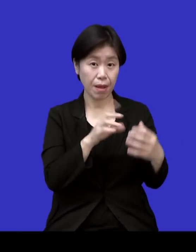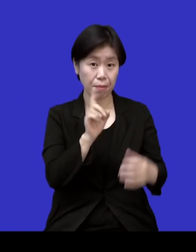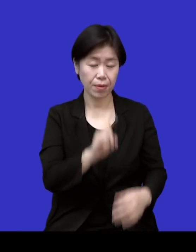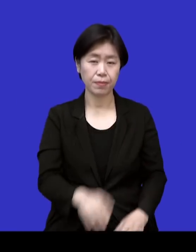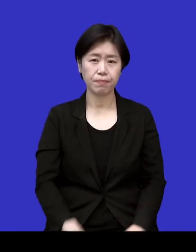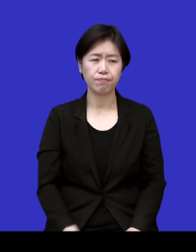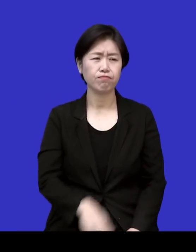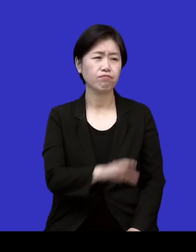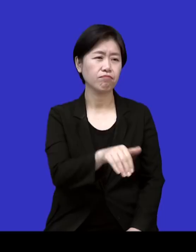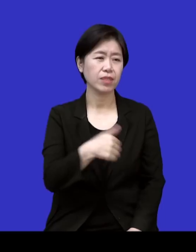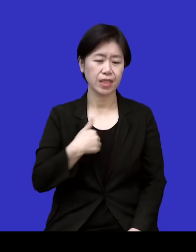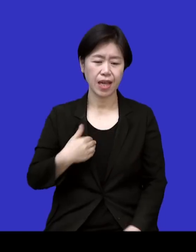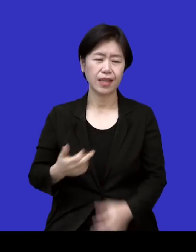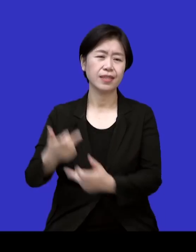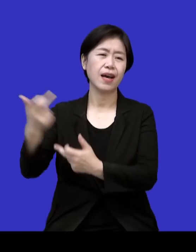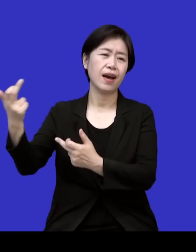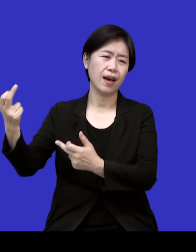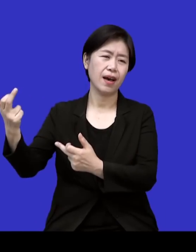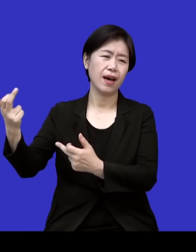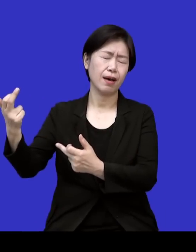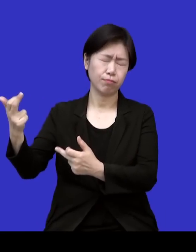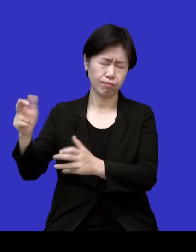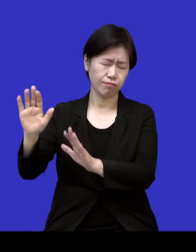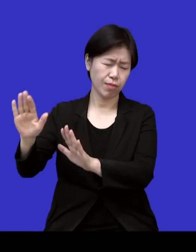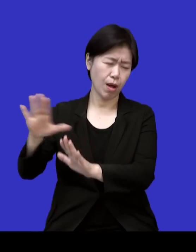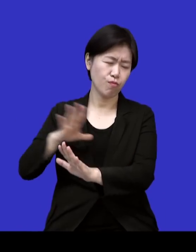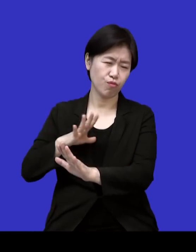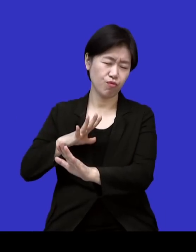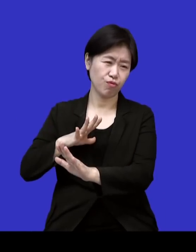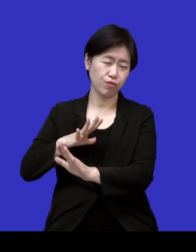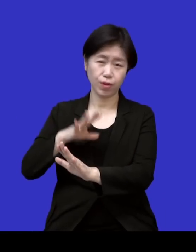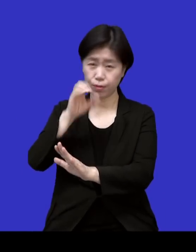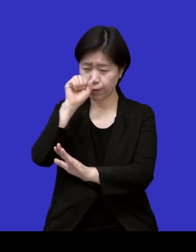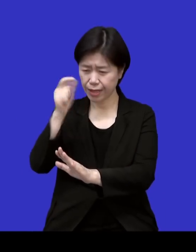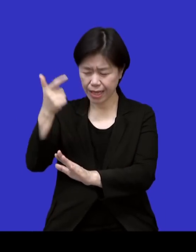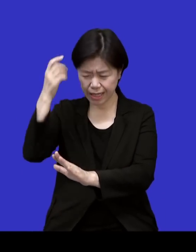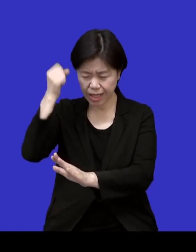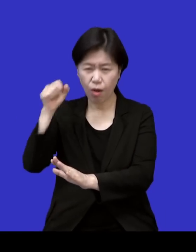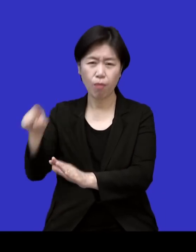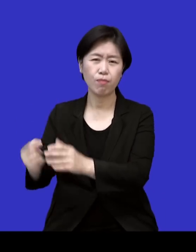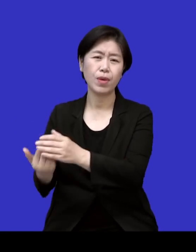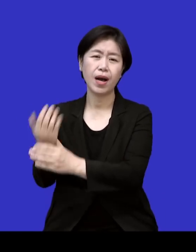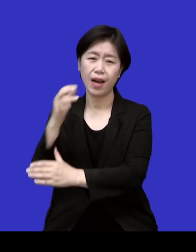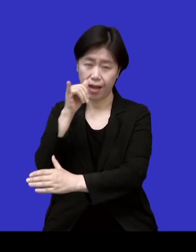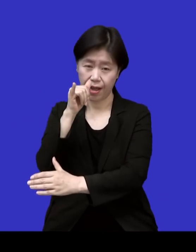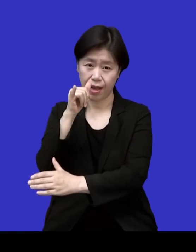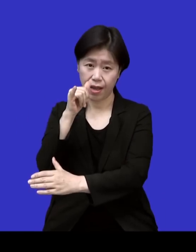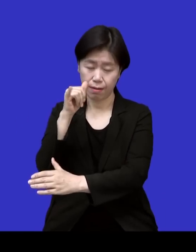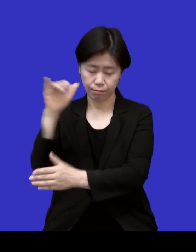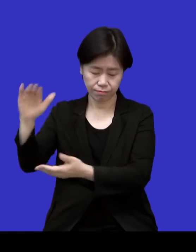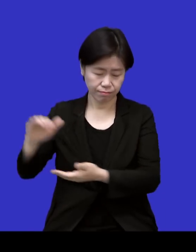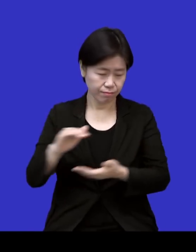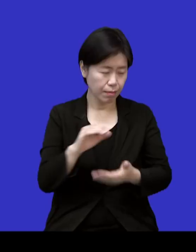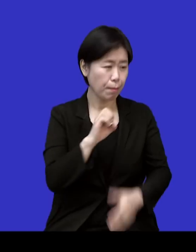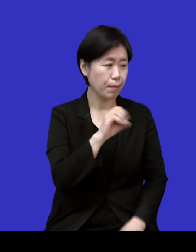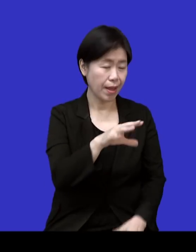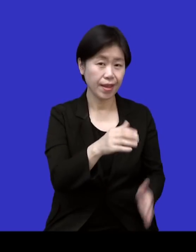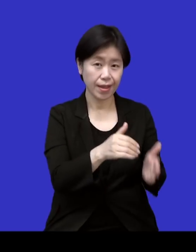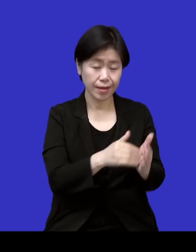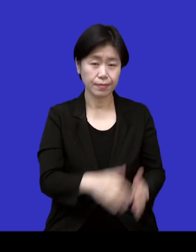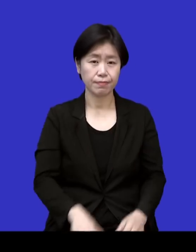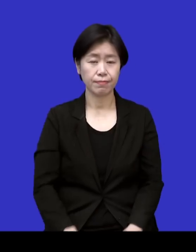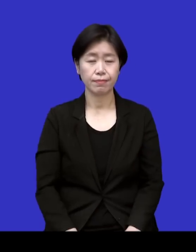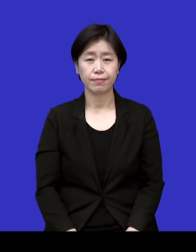보면 이렇게 돌아다니고 그렇게 이제 트라우마 영화도 때문에. 안 그죠. 보고 막 이랬었는데 예. 이제 그 이야기를 했어요 남편한테. 네. 결혼하기